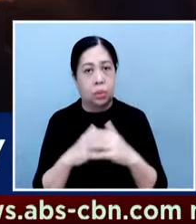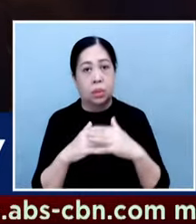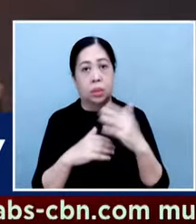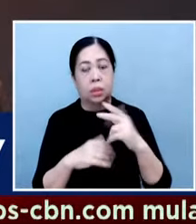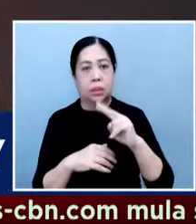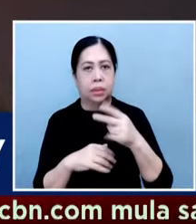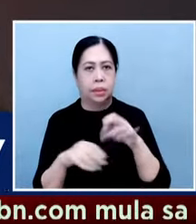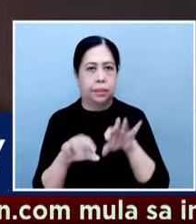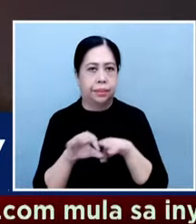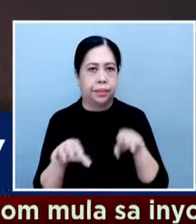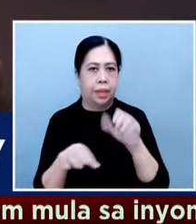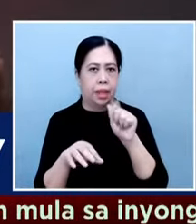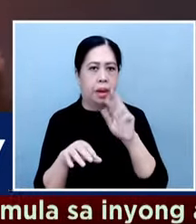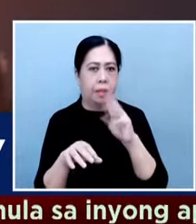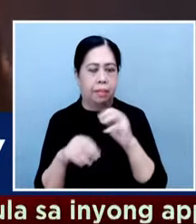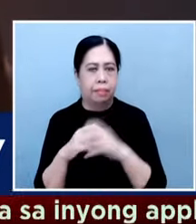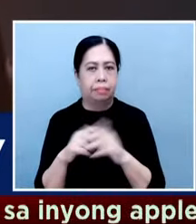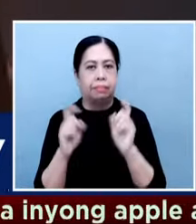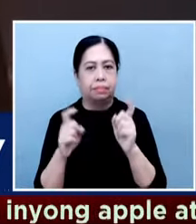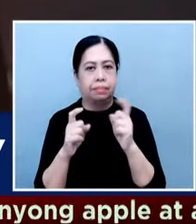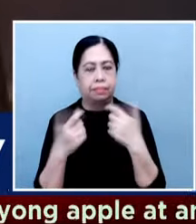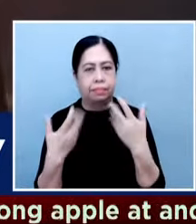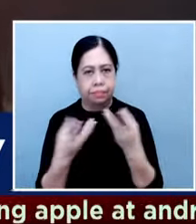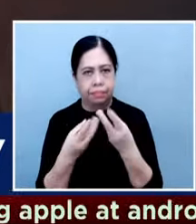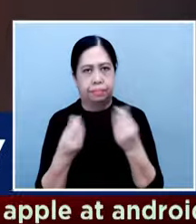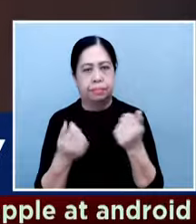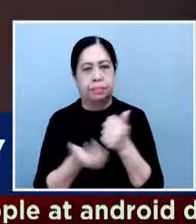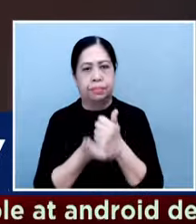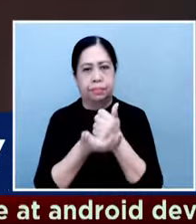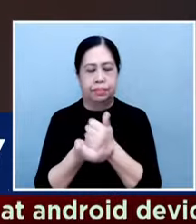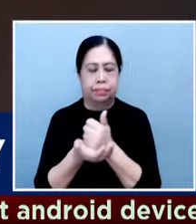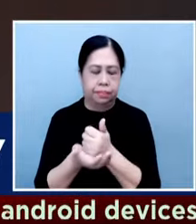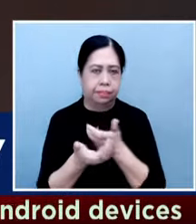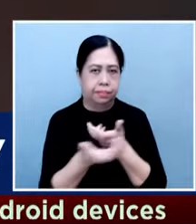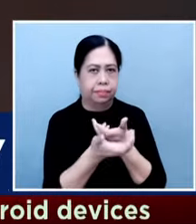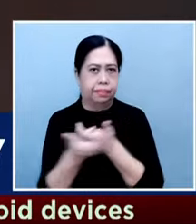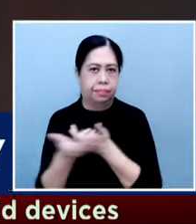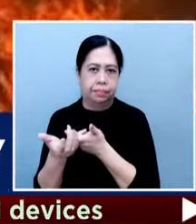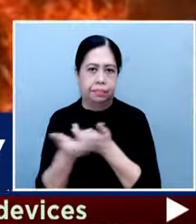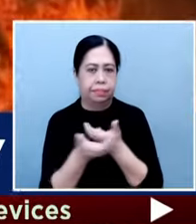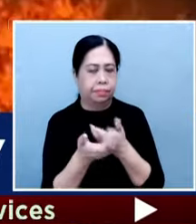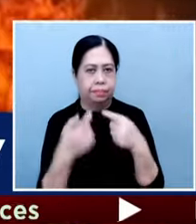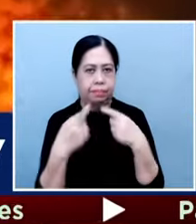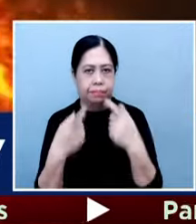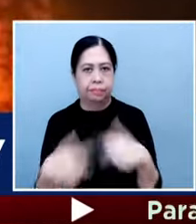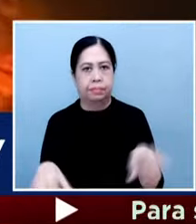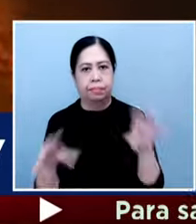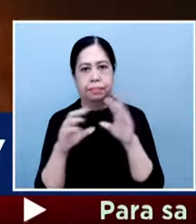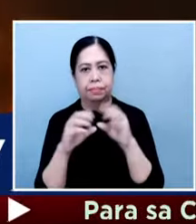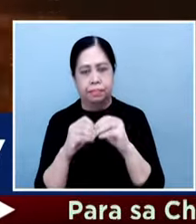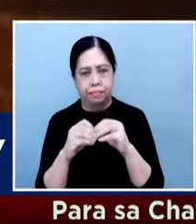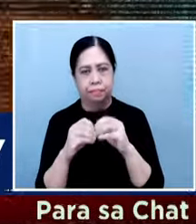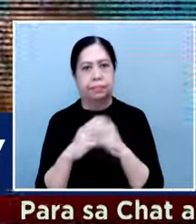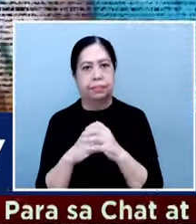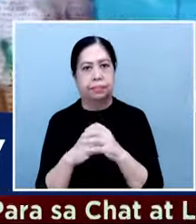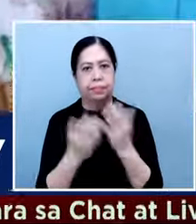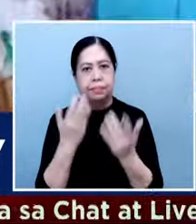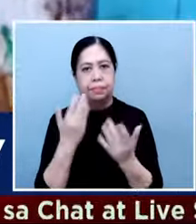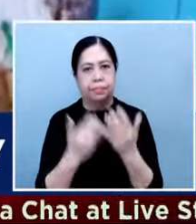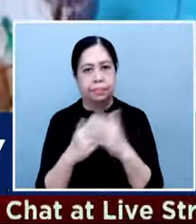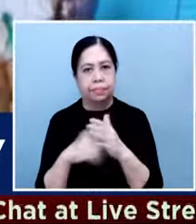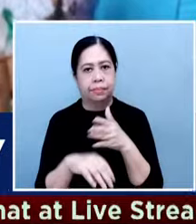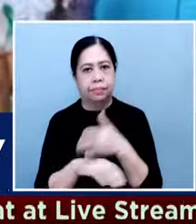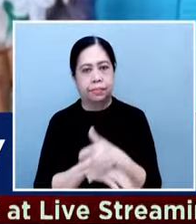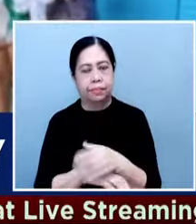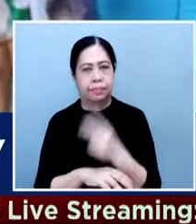ikalawang alarma. Pero agad rin nakaresponde ang mga bumbero at nadeklarang fire out na ang sunog makalipas